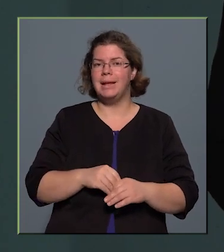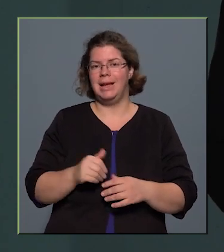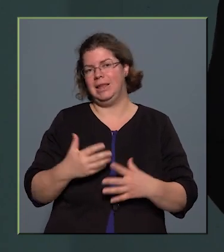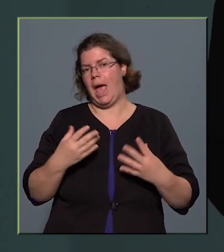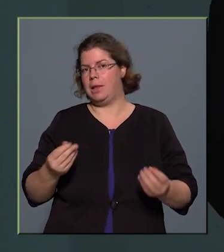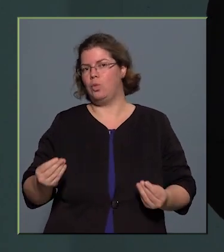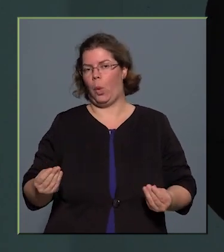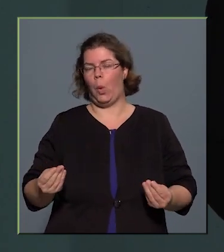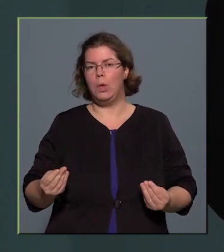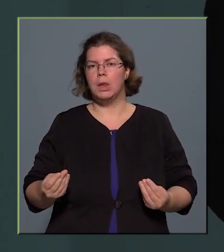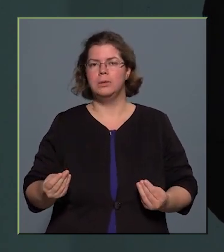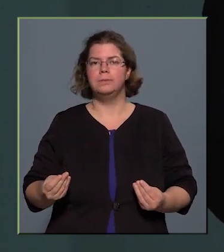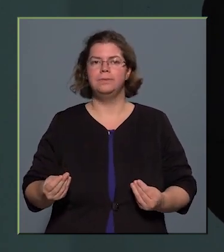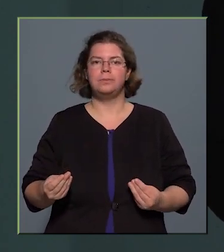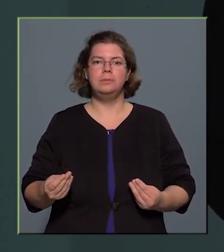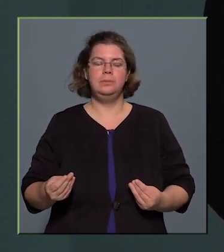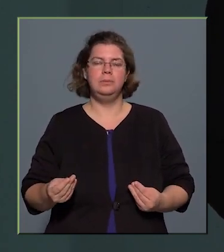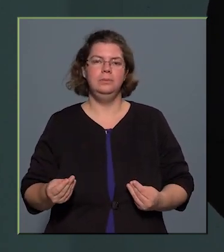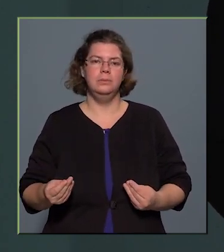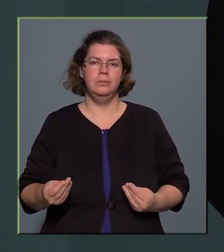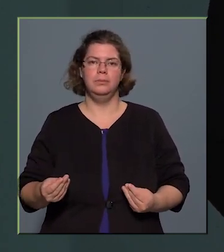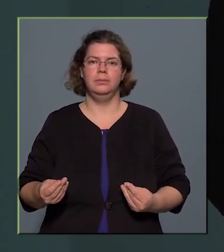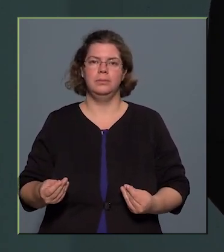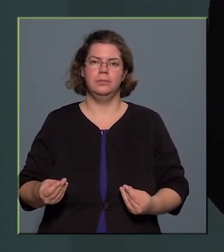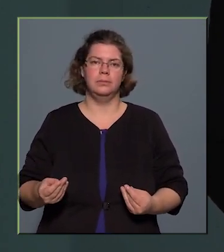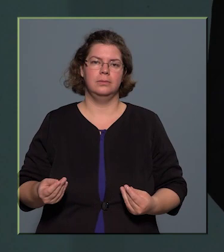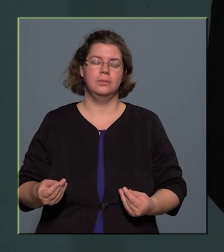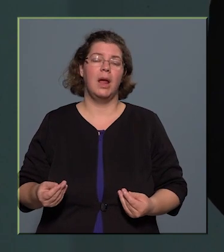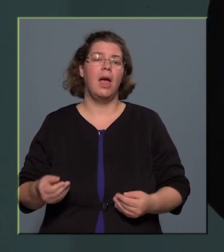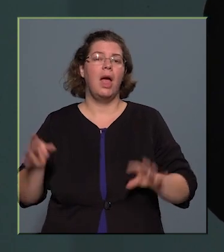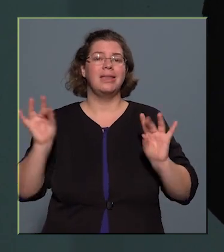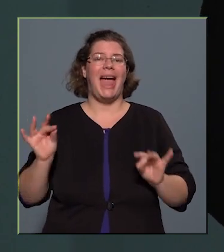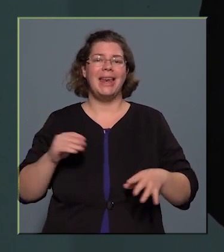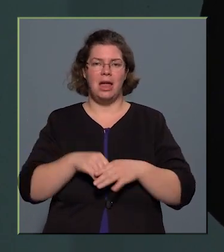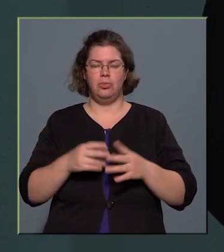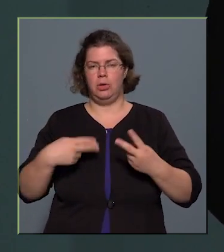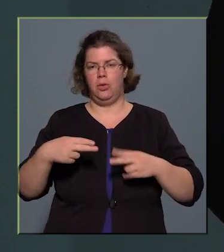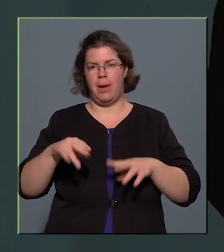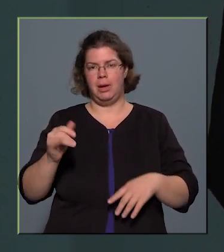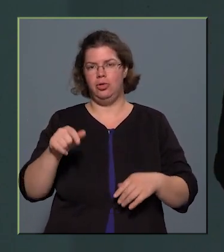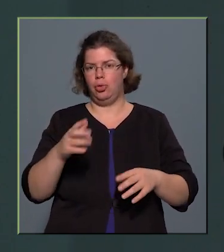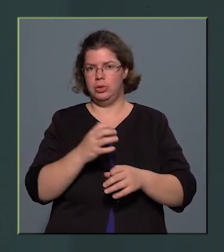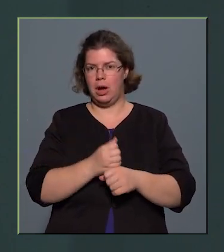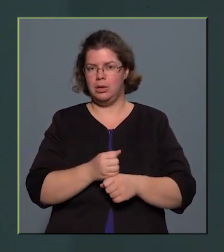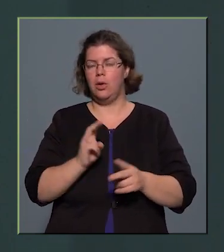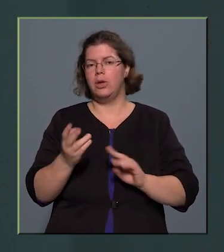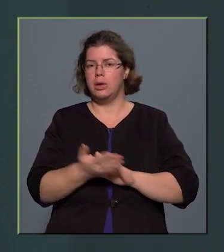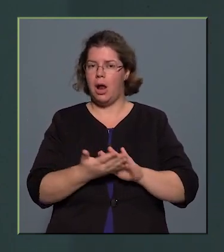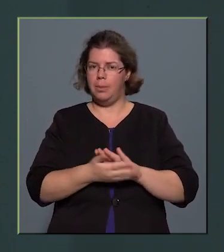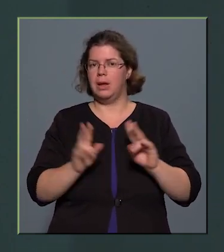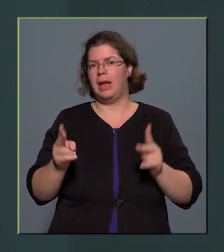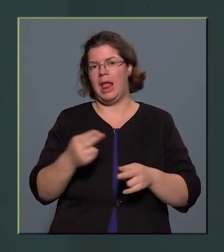eszköz. Ugye a gyártásban továbbra is ott tartunk, hogy az alapoknak